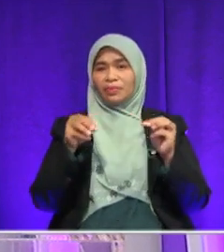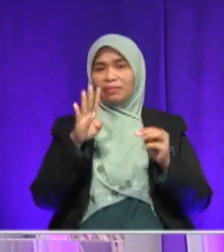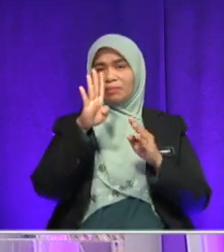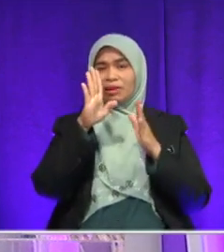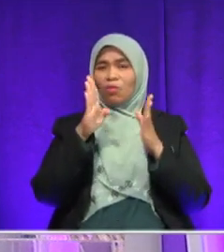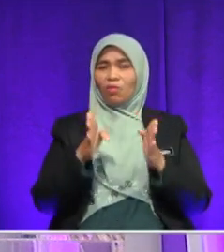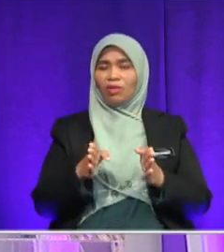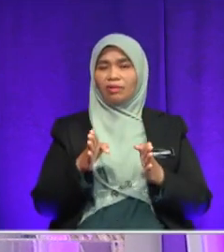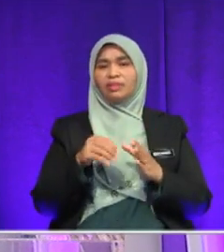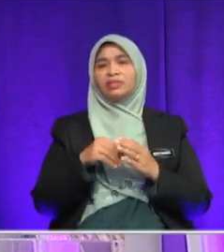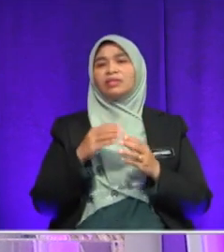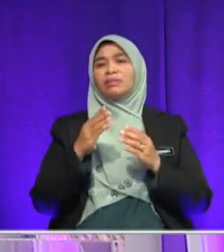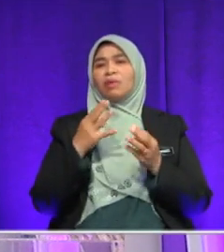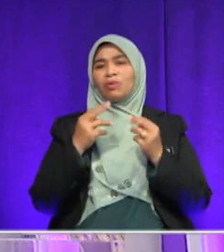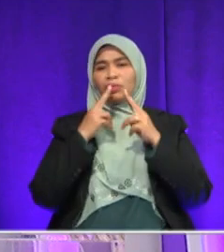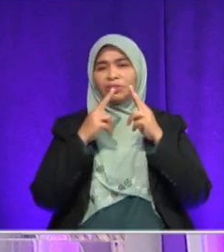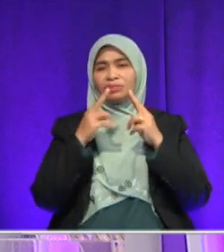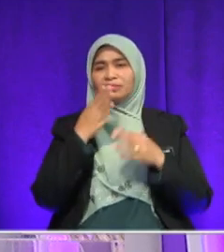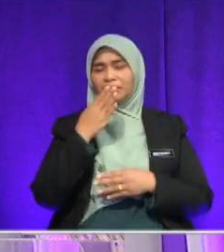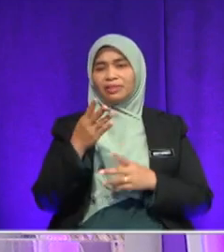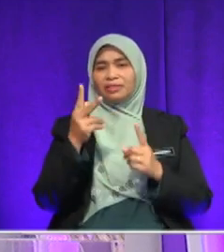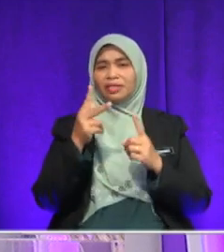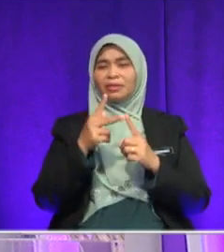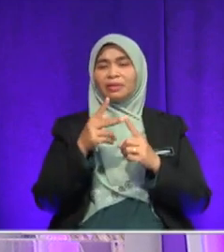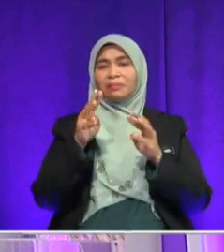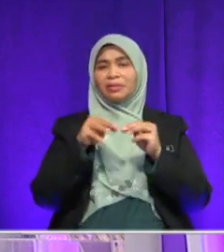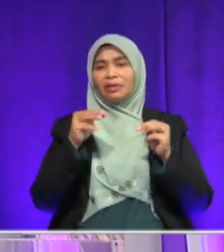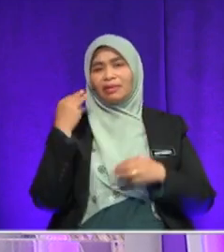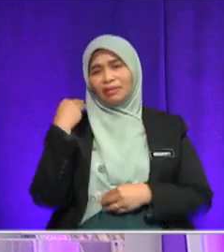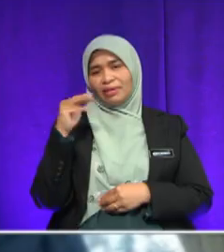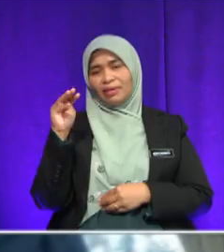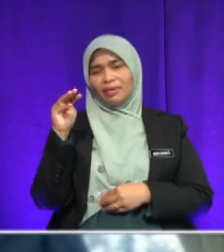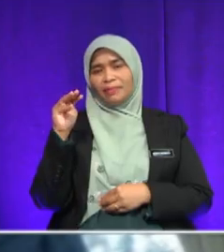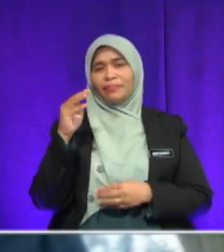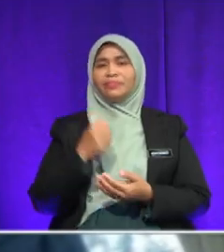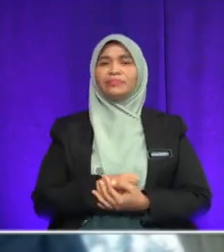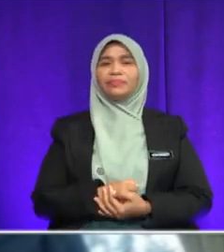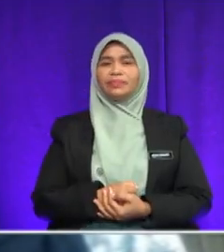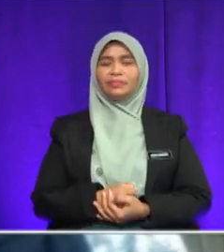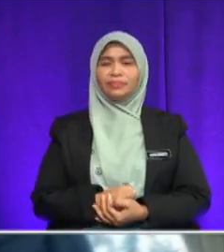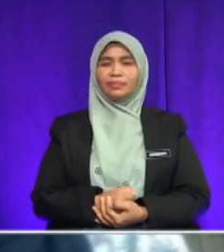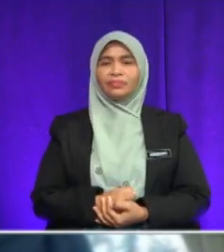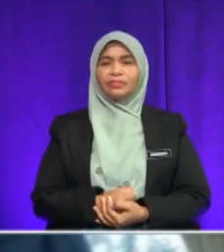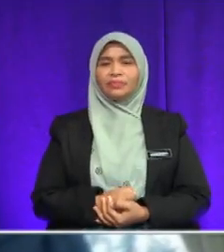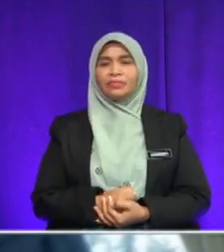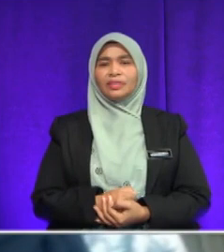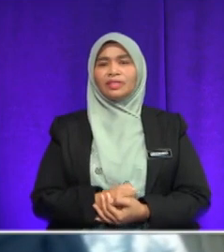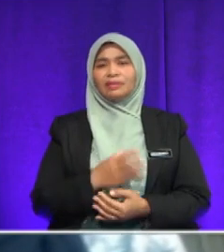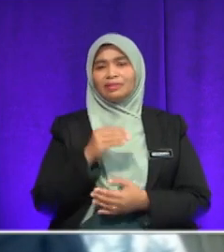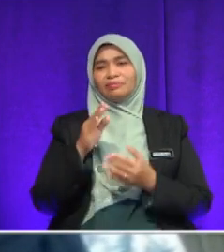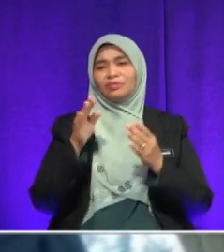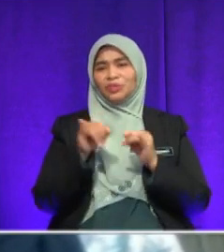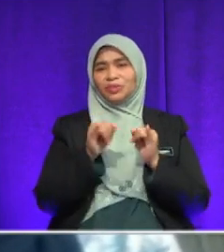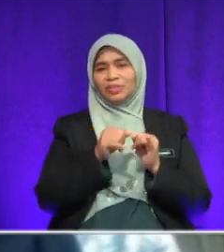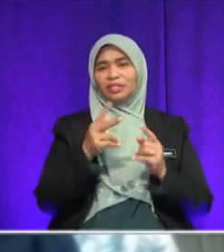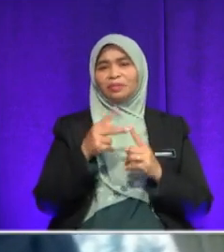begitu bersemangat. Saya ingin mengucapkan terima kasih kepada mereka. Mereka adalah Aifa, Syah, Izati dan juga Faizah. Dan tentunya jurubahasa